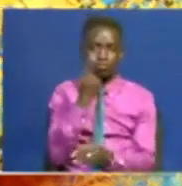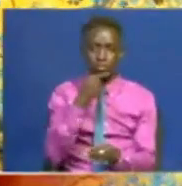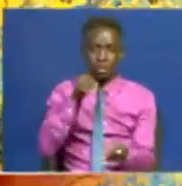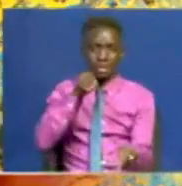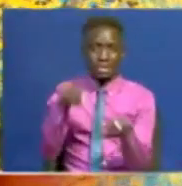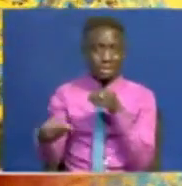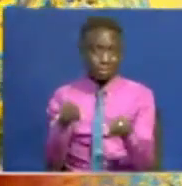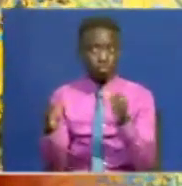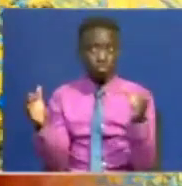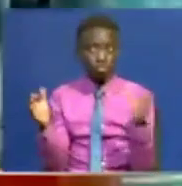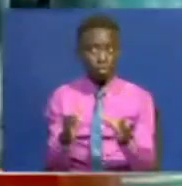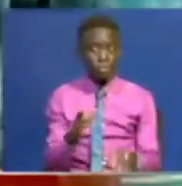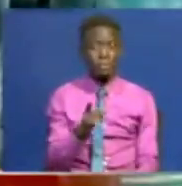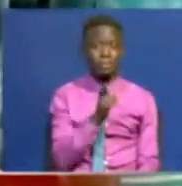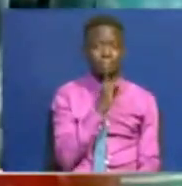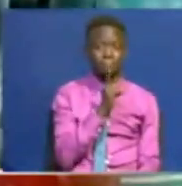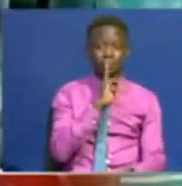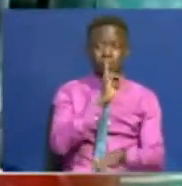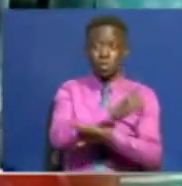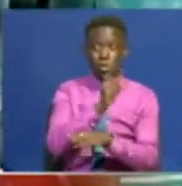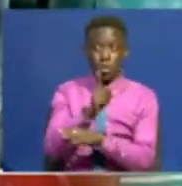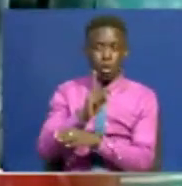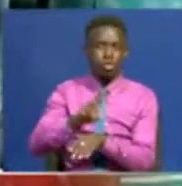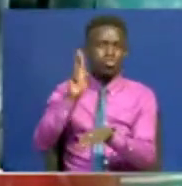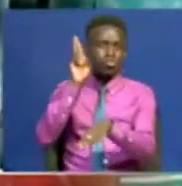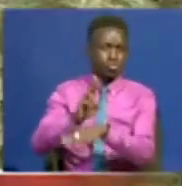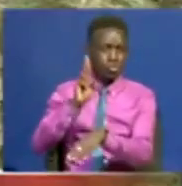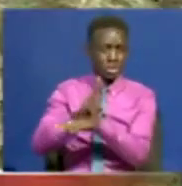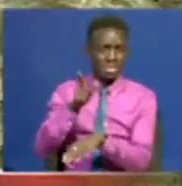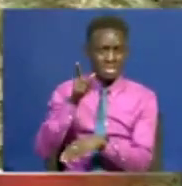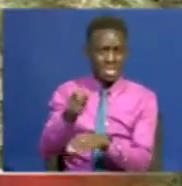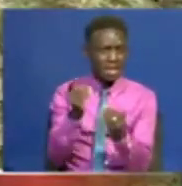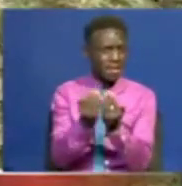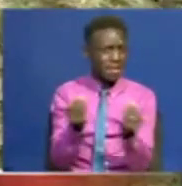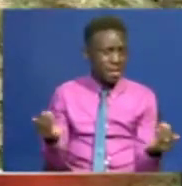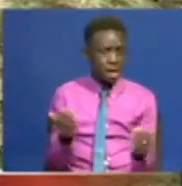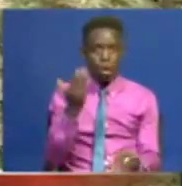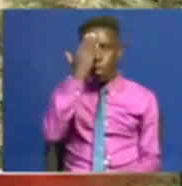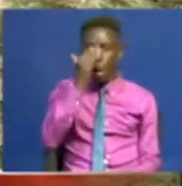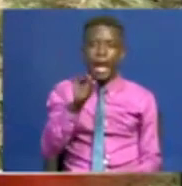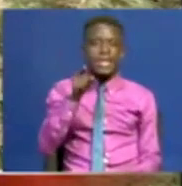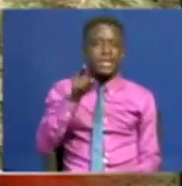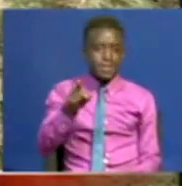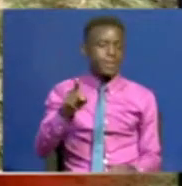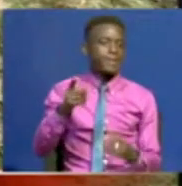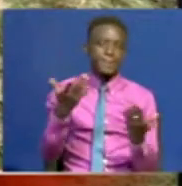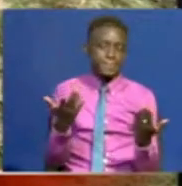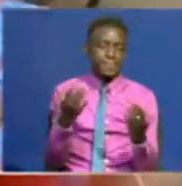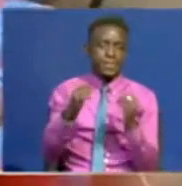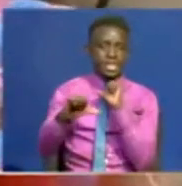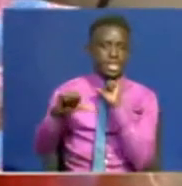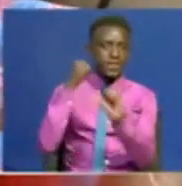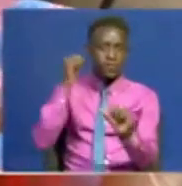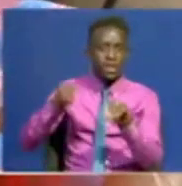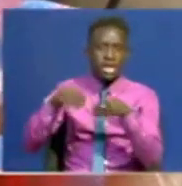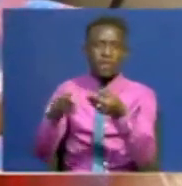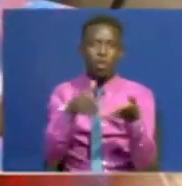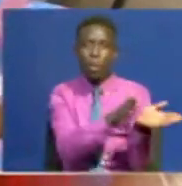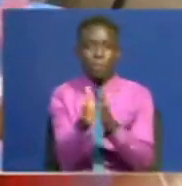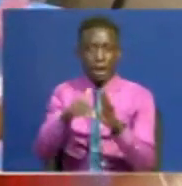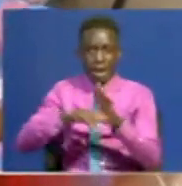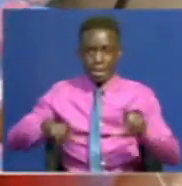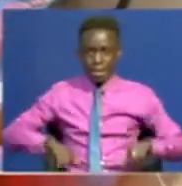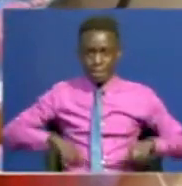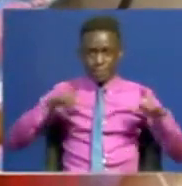unyanyapaa kwa watoto hao, kwani utaendelea kuwatenga na kuwanyima fursa zao maishani. Shirika la ushirika